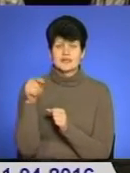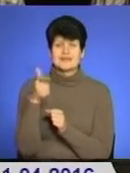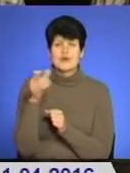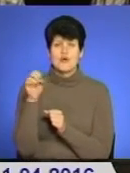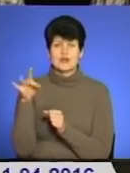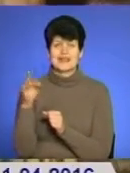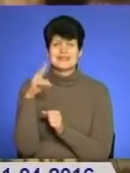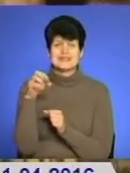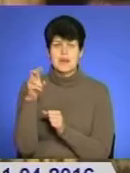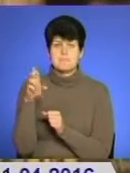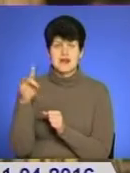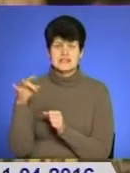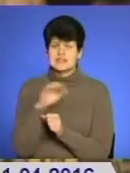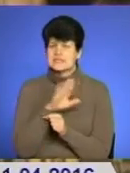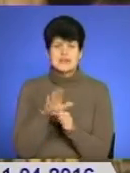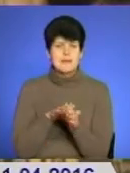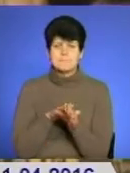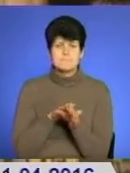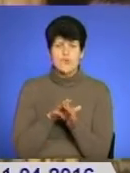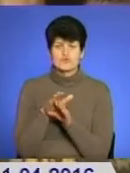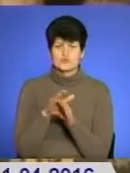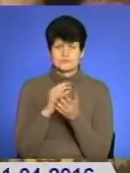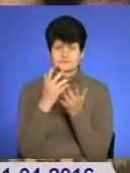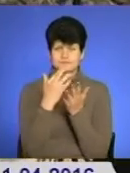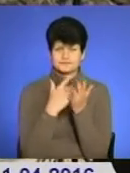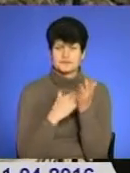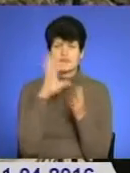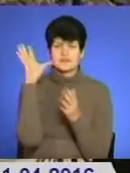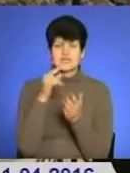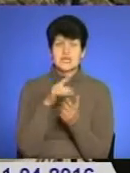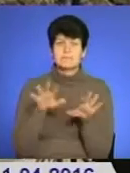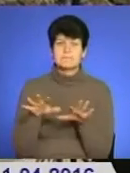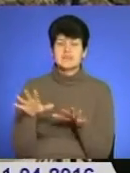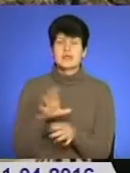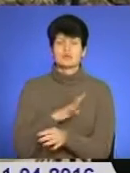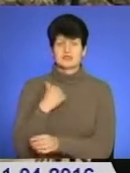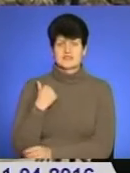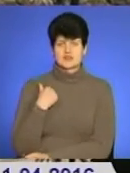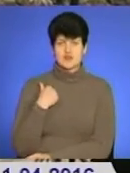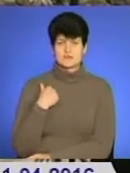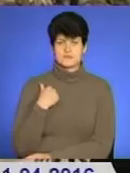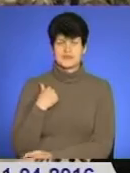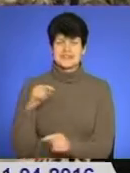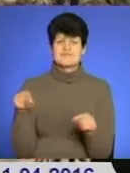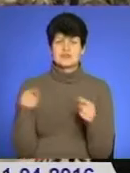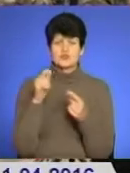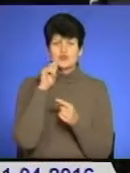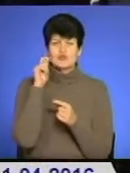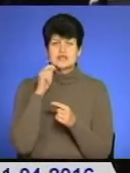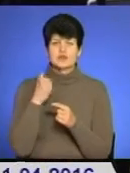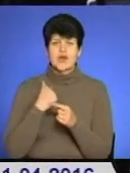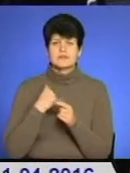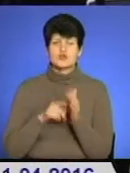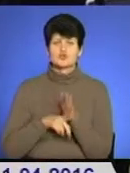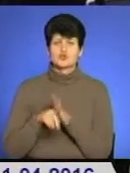Георгіївка, Дебальцево – це не повний перелік тих страшних місць і боїв, де побували військові. З відродженням української армії